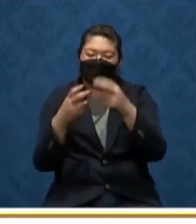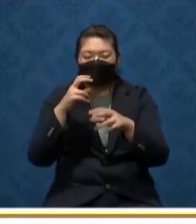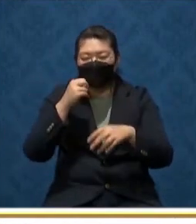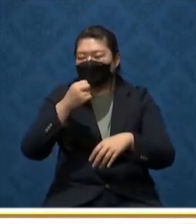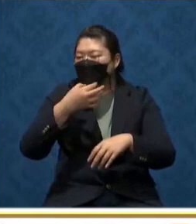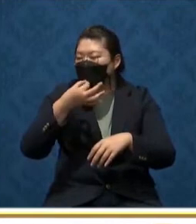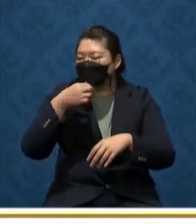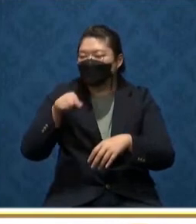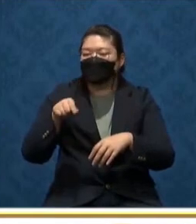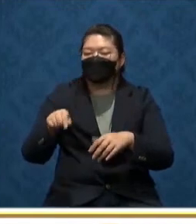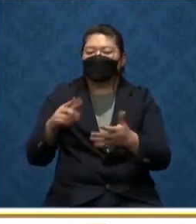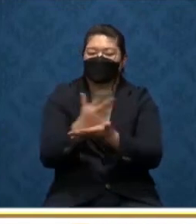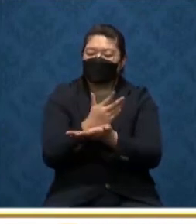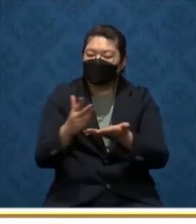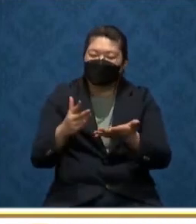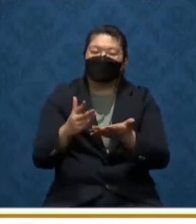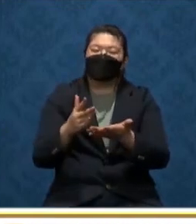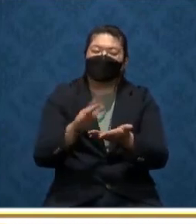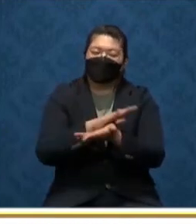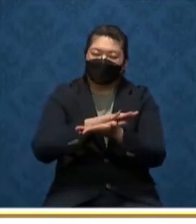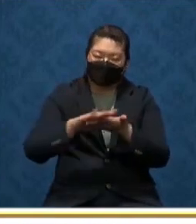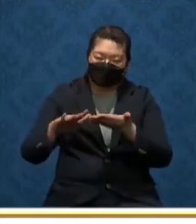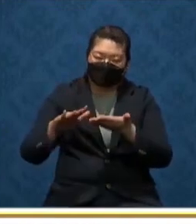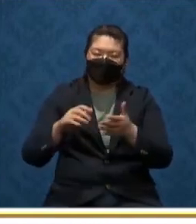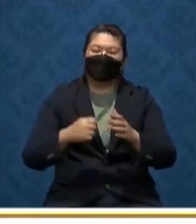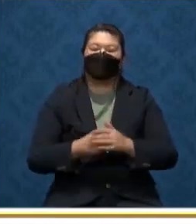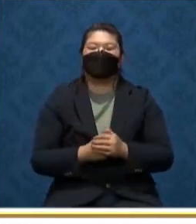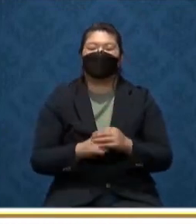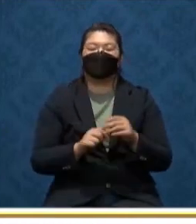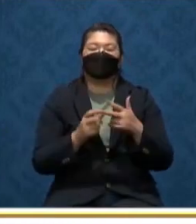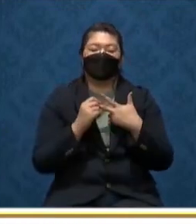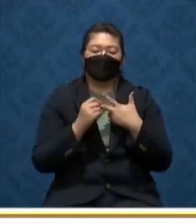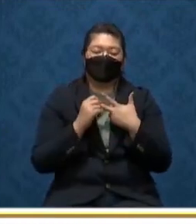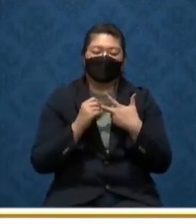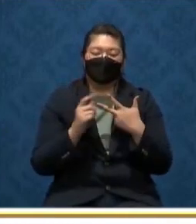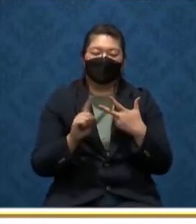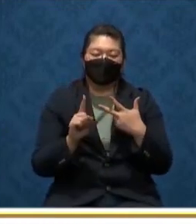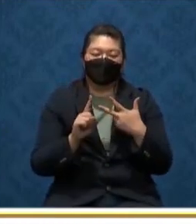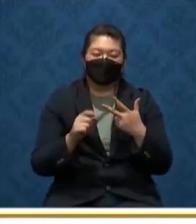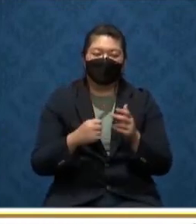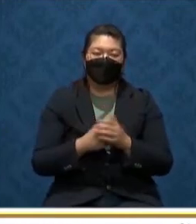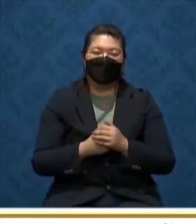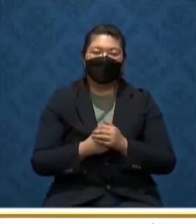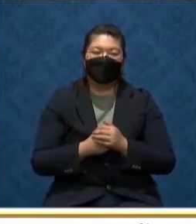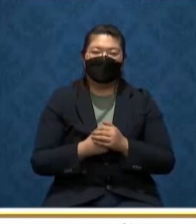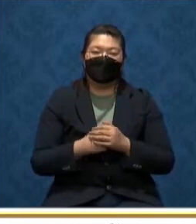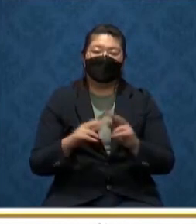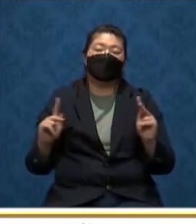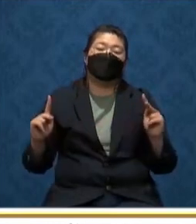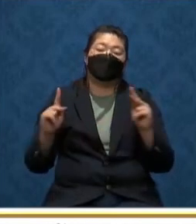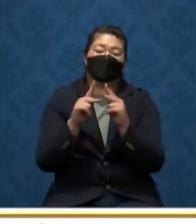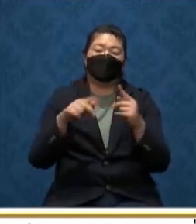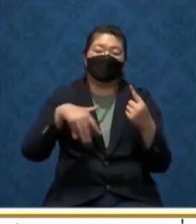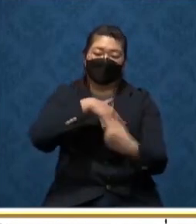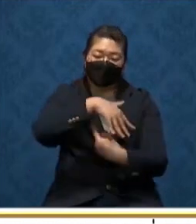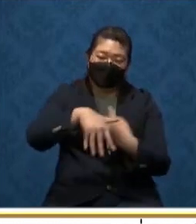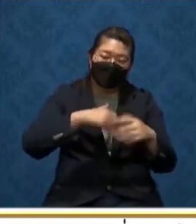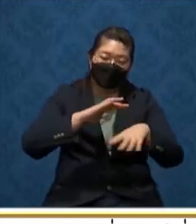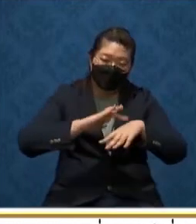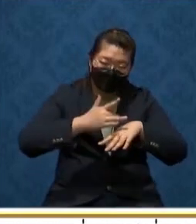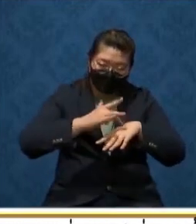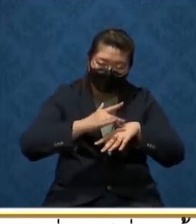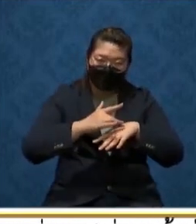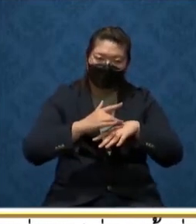ให้พน้ประชาชนด้วยเรื่องที่สามขอให้กระสวง สับยากรธรมชาตแลส่แว่ตลอม